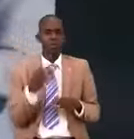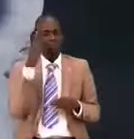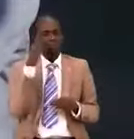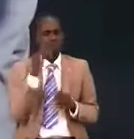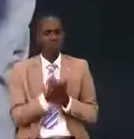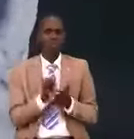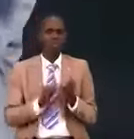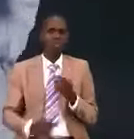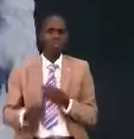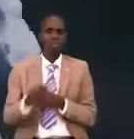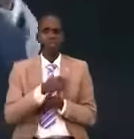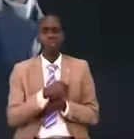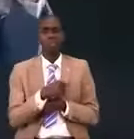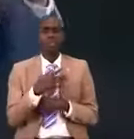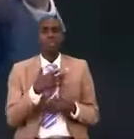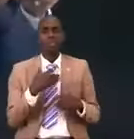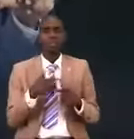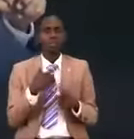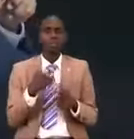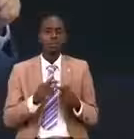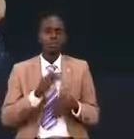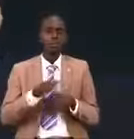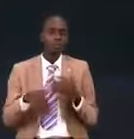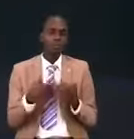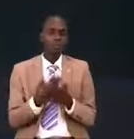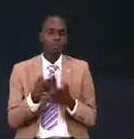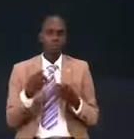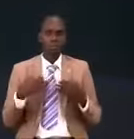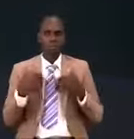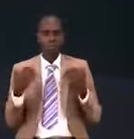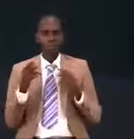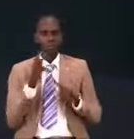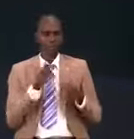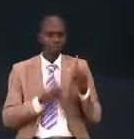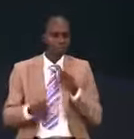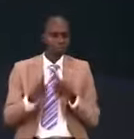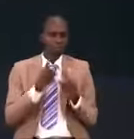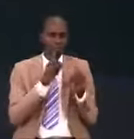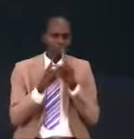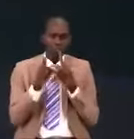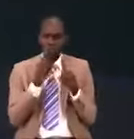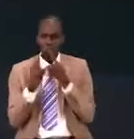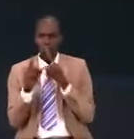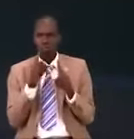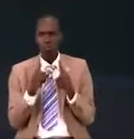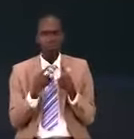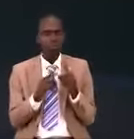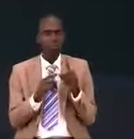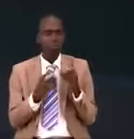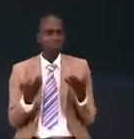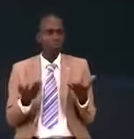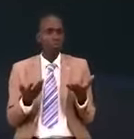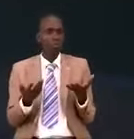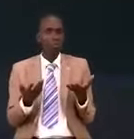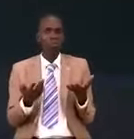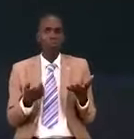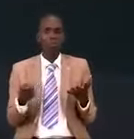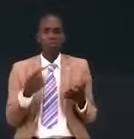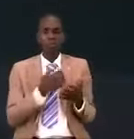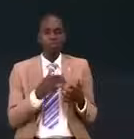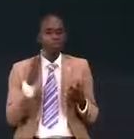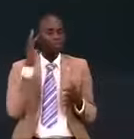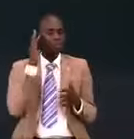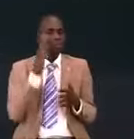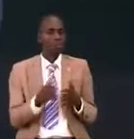bavarder avant de comprendre ils ont pris le contrôle de la classe si tu ne commence pas à ramener la Parole de Dieu en tant